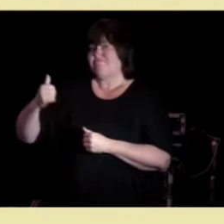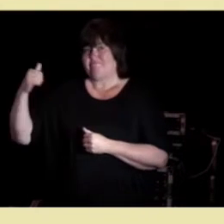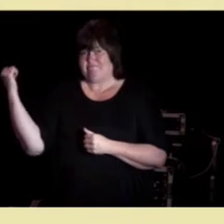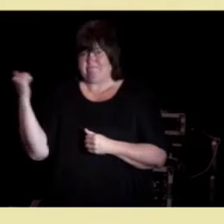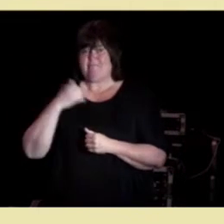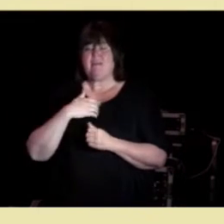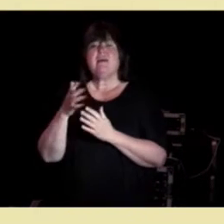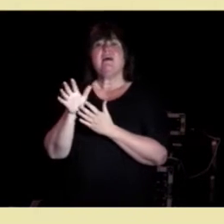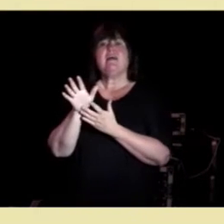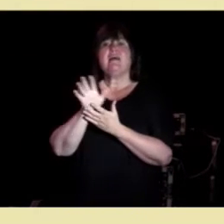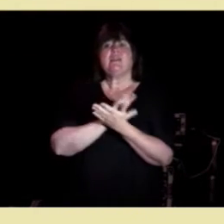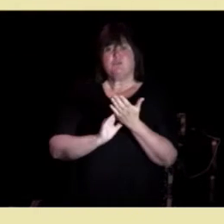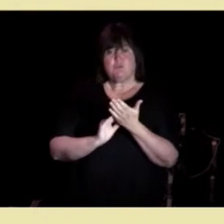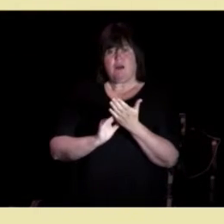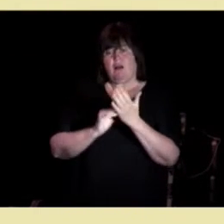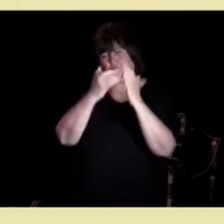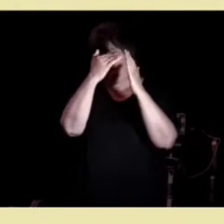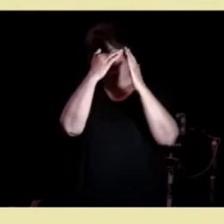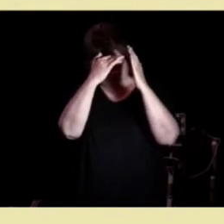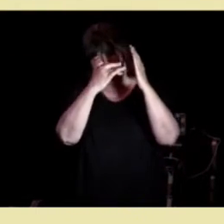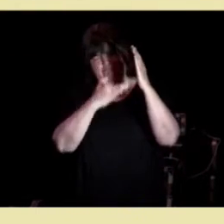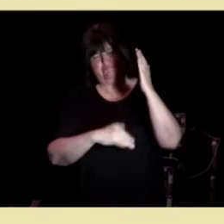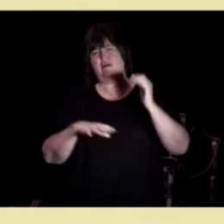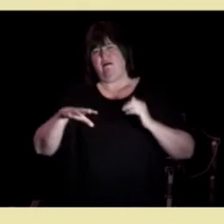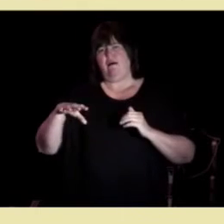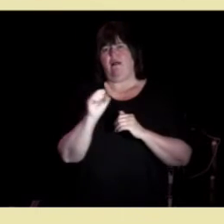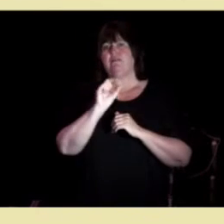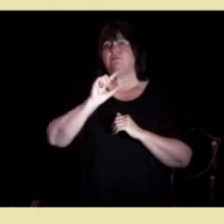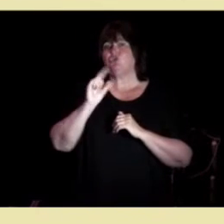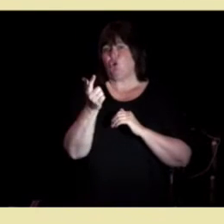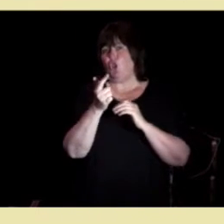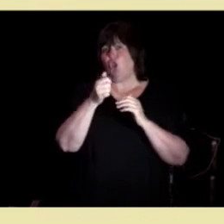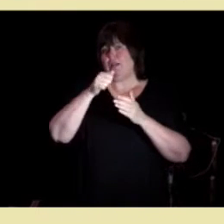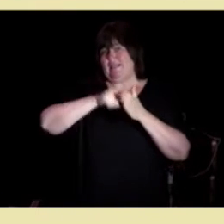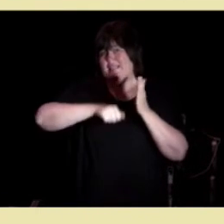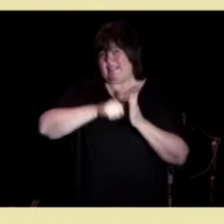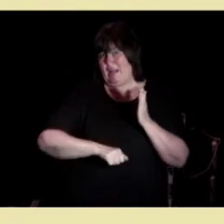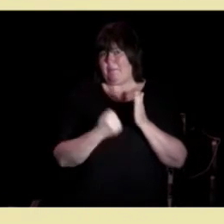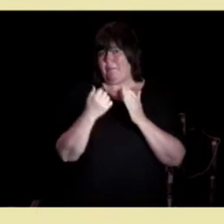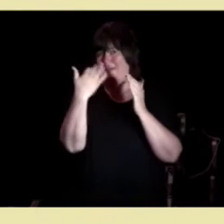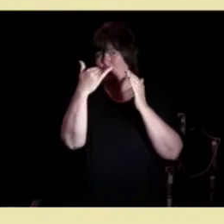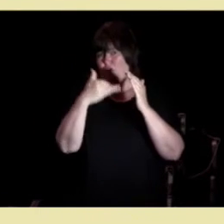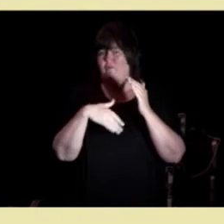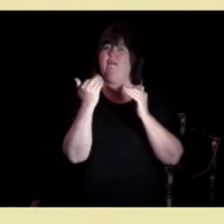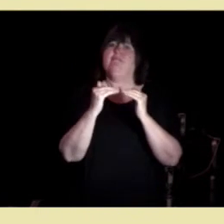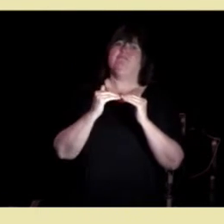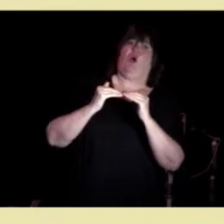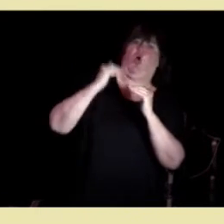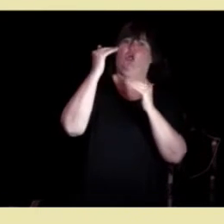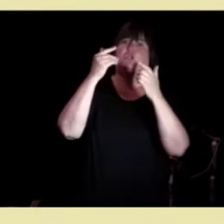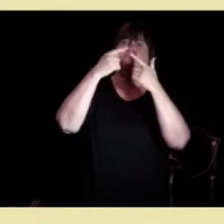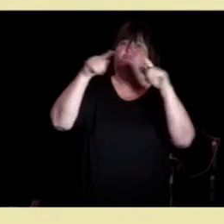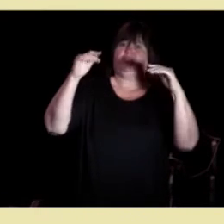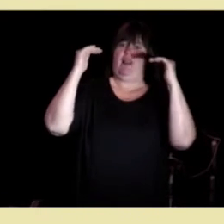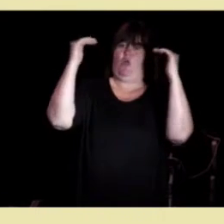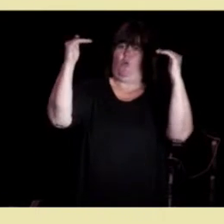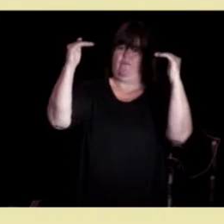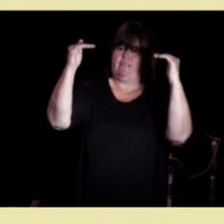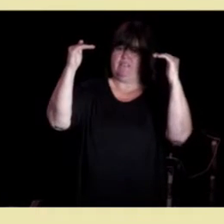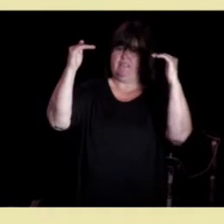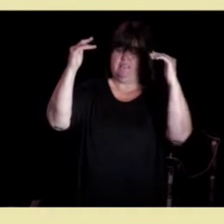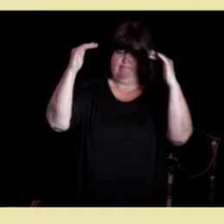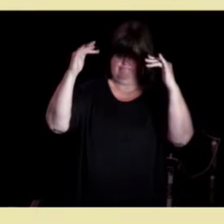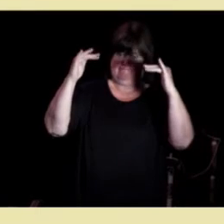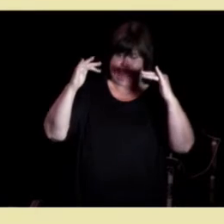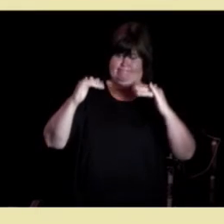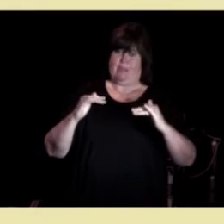Her er resultatene listet opp, alle de 12 inngrepene, i rekkefølge fra høyest forskjell øverst til